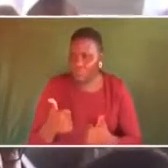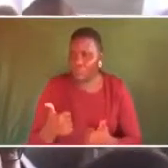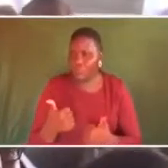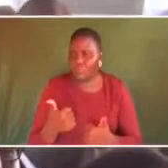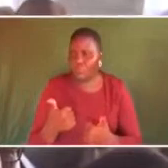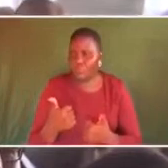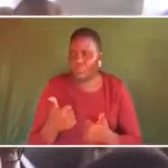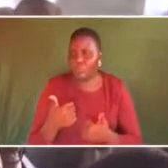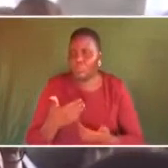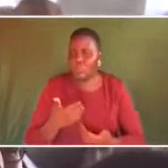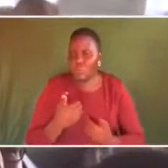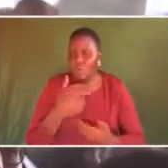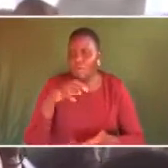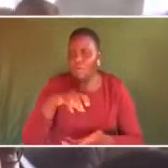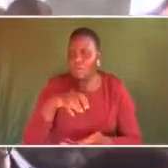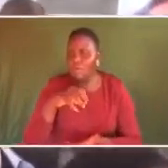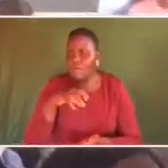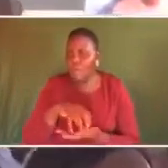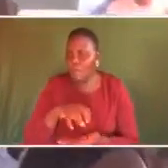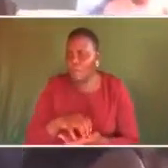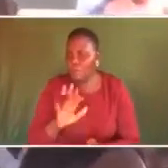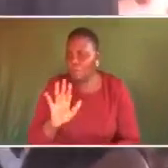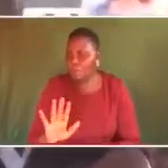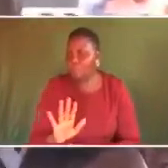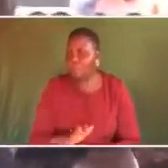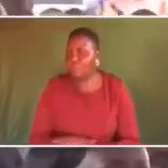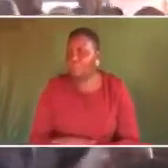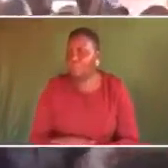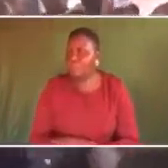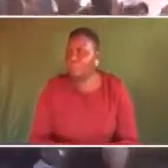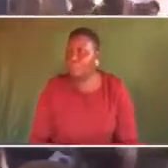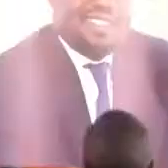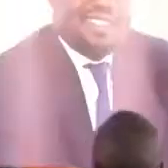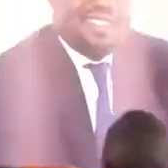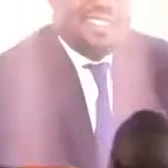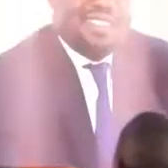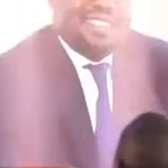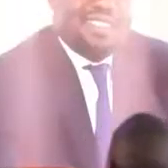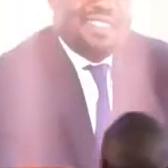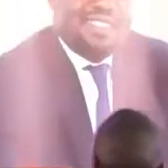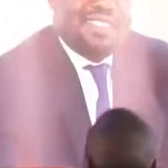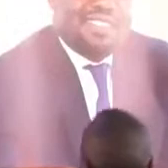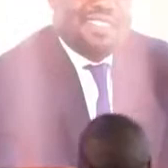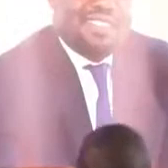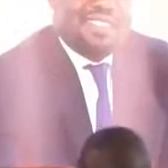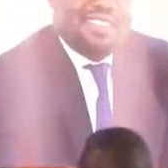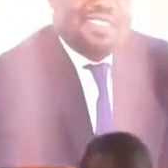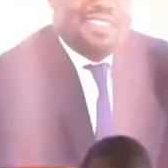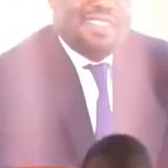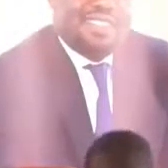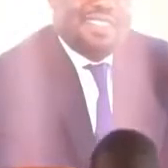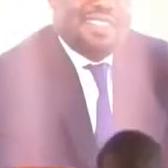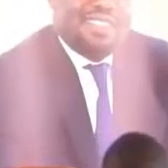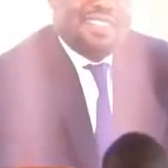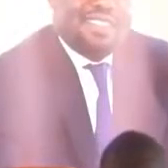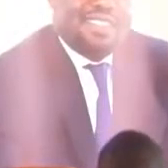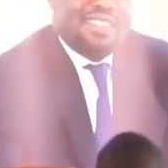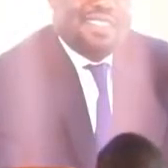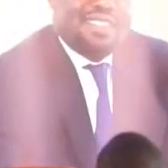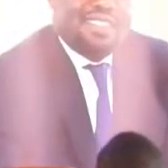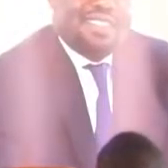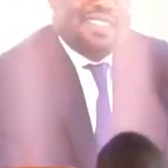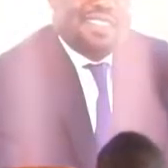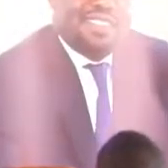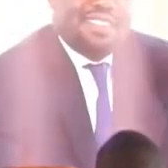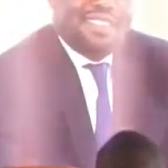mheshimiwa Tongoyo wave wa kuone unafanya kazi vizuri pamoja na wenzako. Your excellency, niseme kwamba hii area